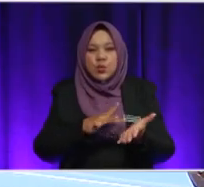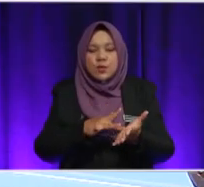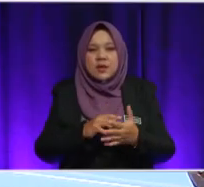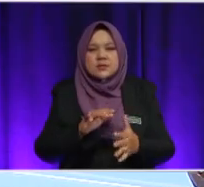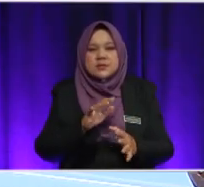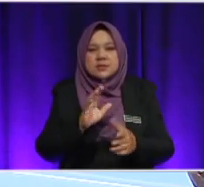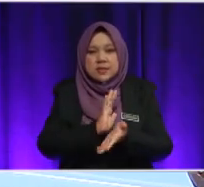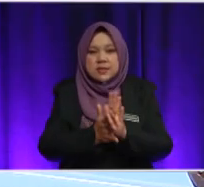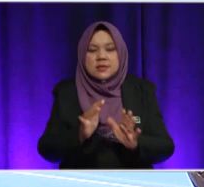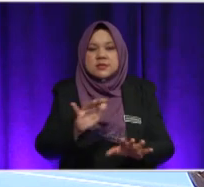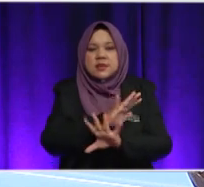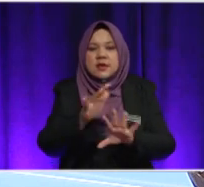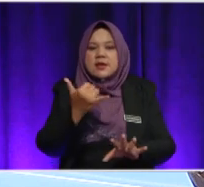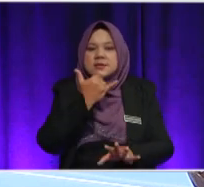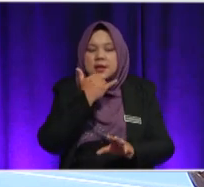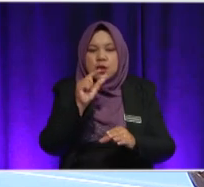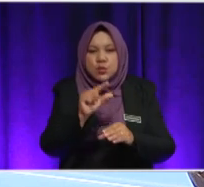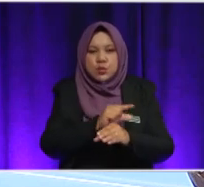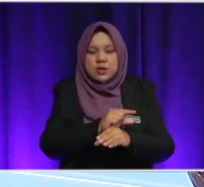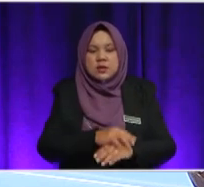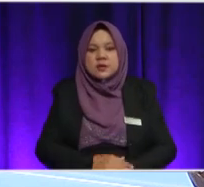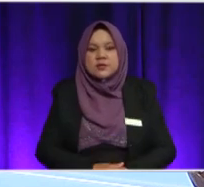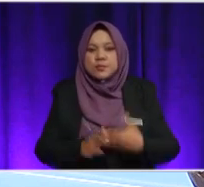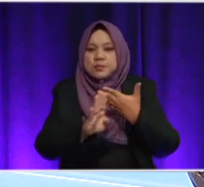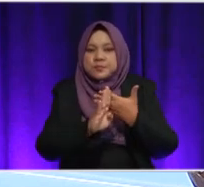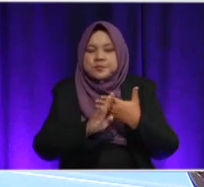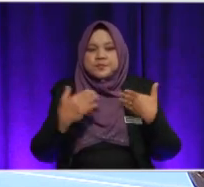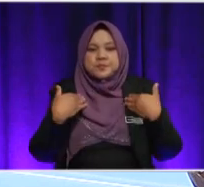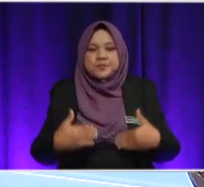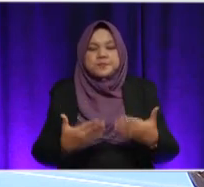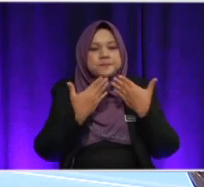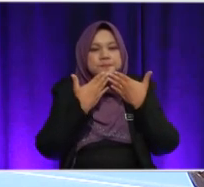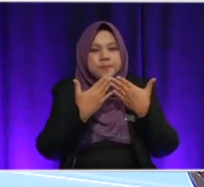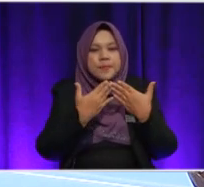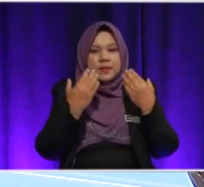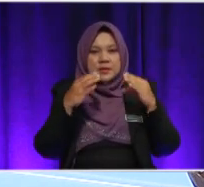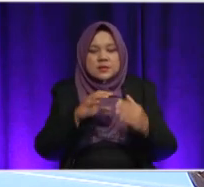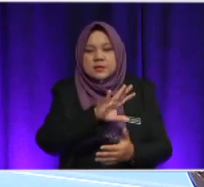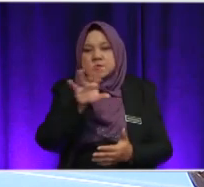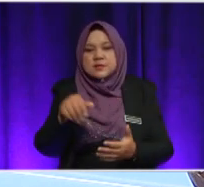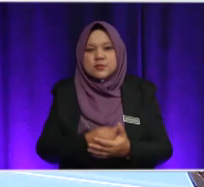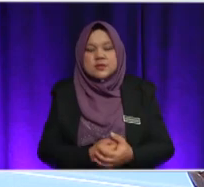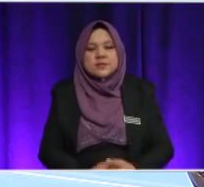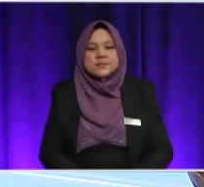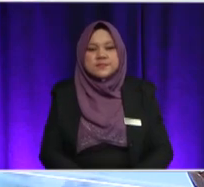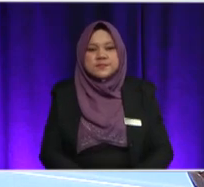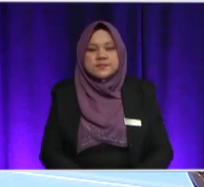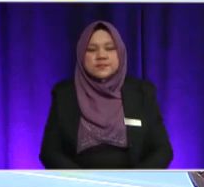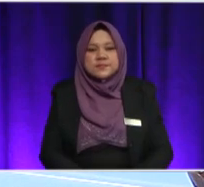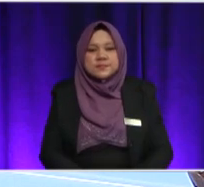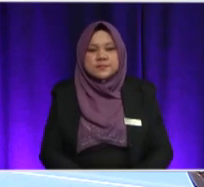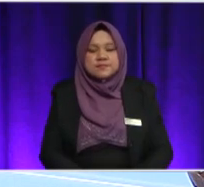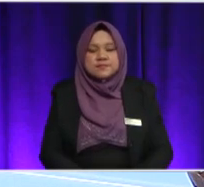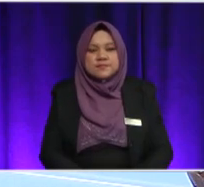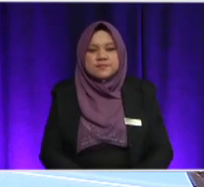salah guna Awas karena kesannya mulai membahayakan diri Anda Terima kasih Ibu Terima kasih semua kita jumpa lagi di Vlog Menengah Atas saya